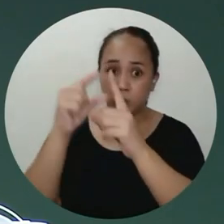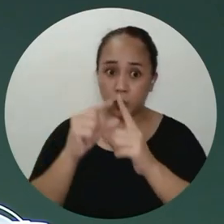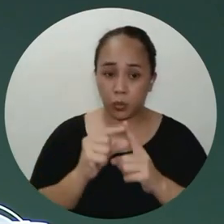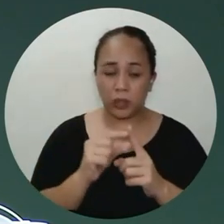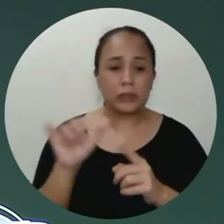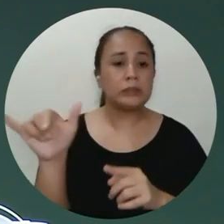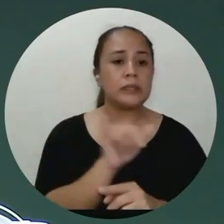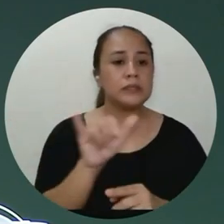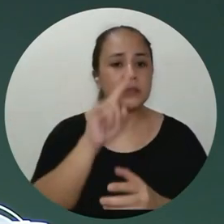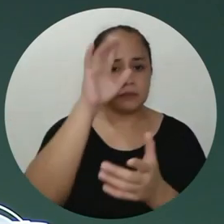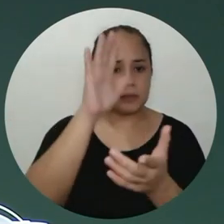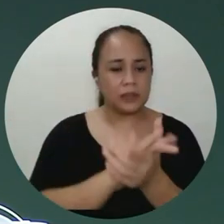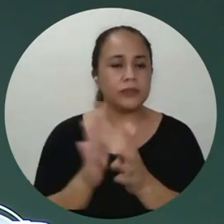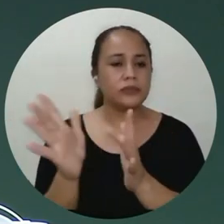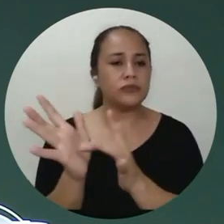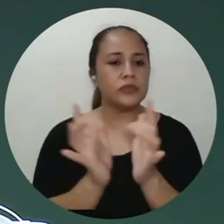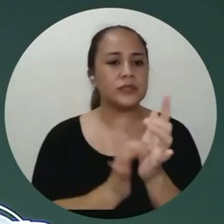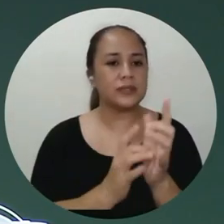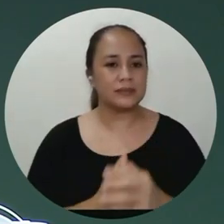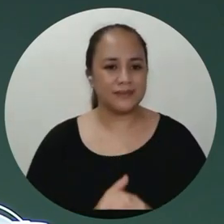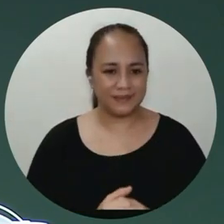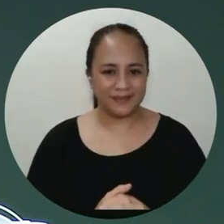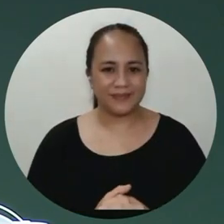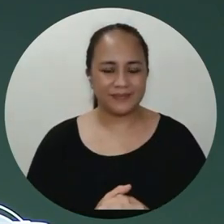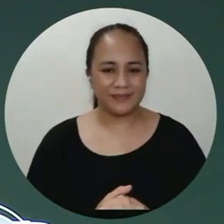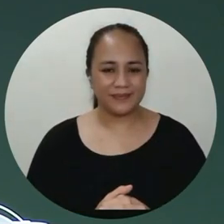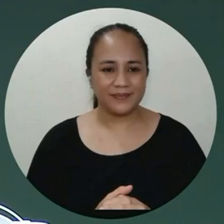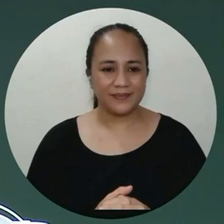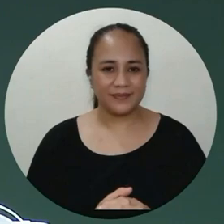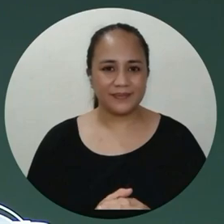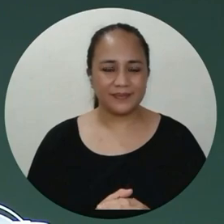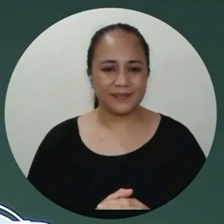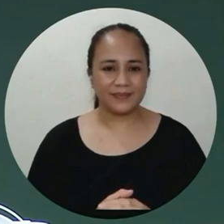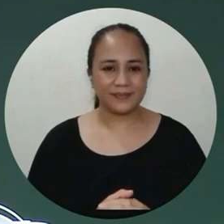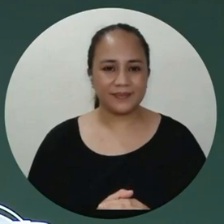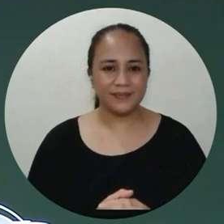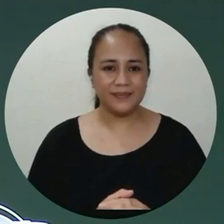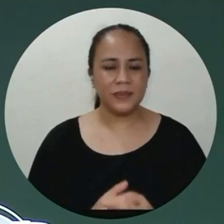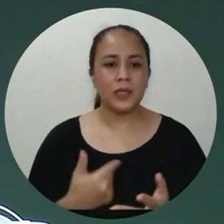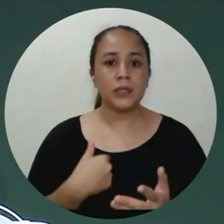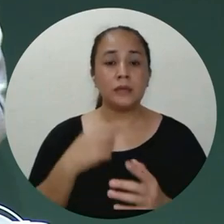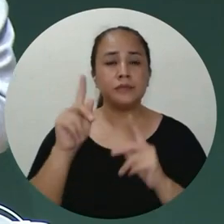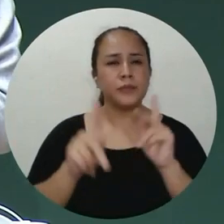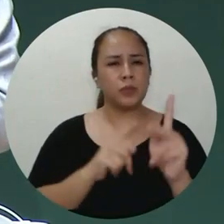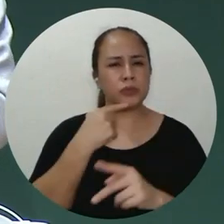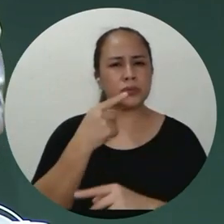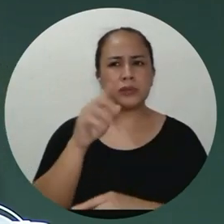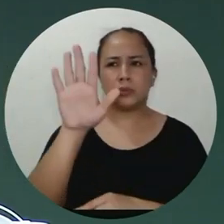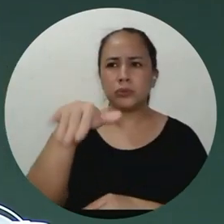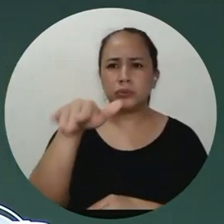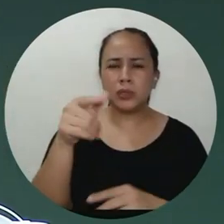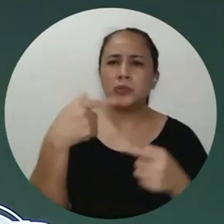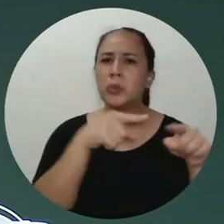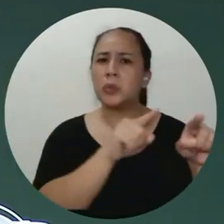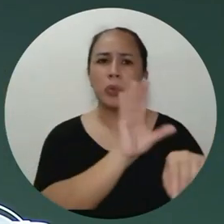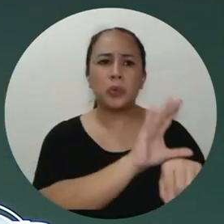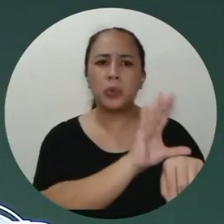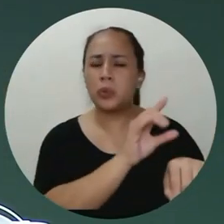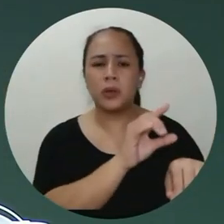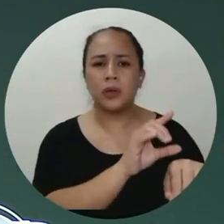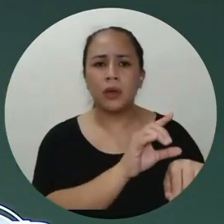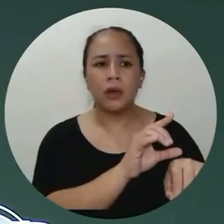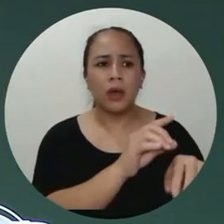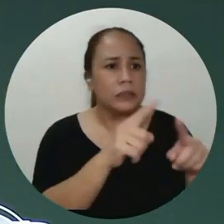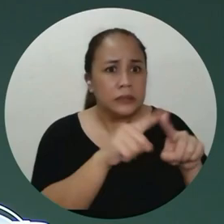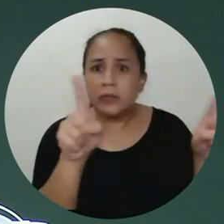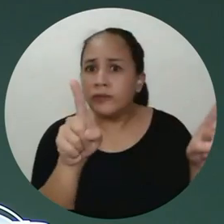Jesus. 다니는 사람 다닌다 하는 말하고 예수 믿는다 하면 다른 얘기예요. So when people say, "Oh, I attend church," that is different from believing in Jesus.